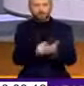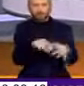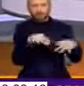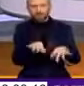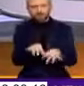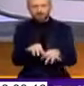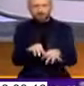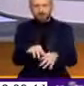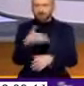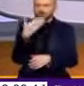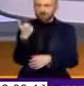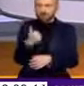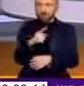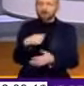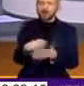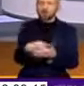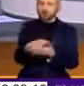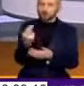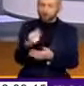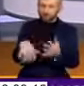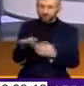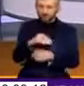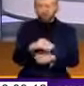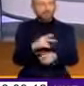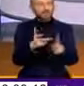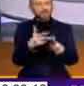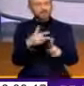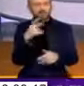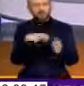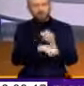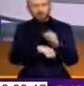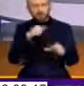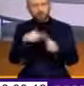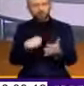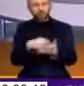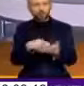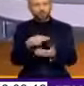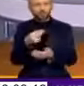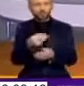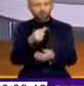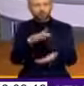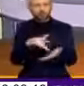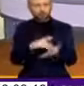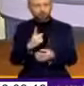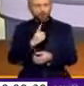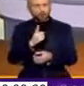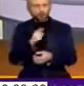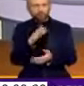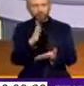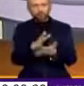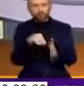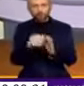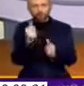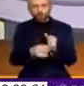і врегулювати торгівельний кошт. І третє, в кінці року бюджетом профінансовано муніципальну варту, вона є в кожному